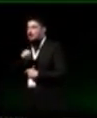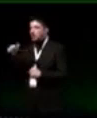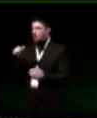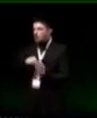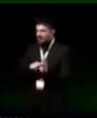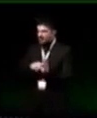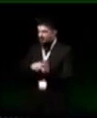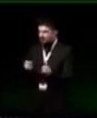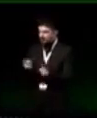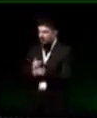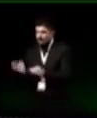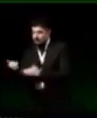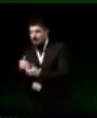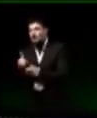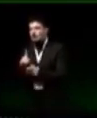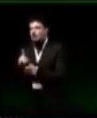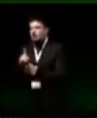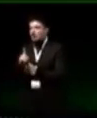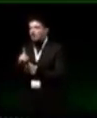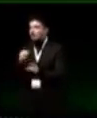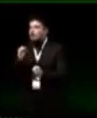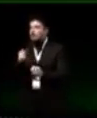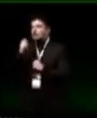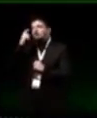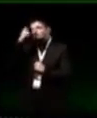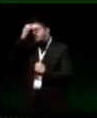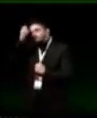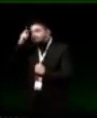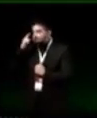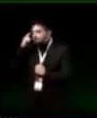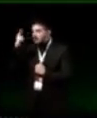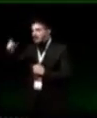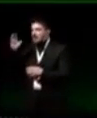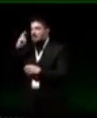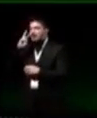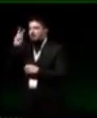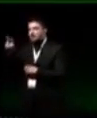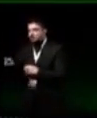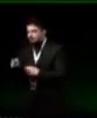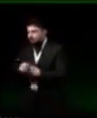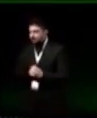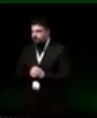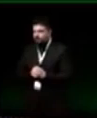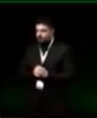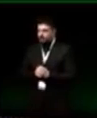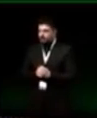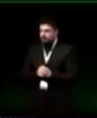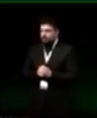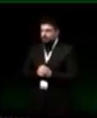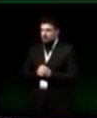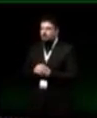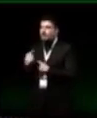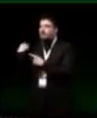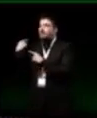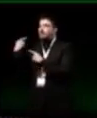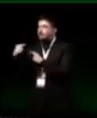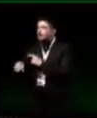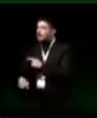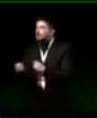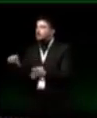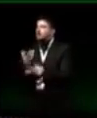scorciatoia, fu una straordinaria, geniale, lungimirante visione. Cosa è accaduto in questi anni? Che quel